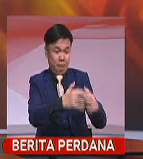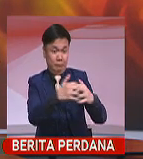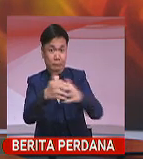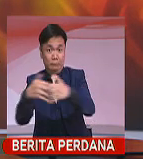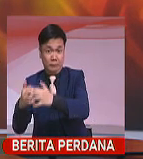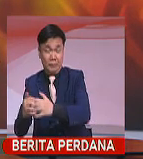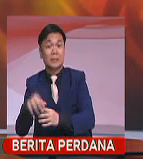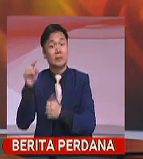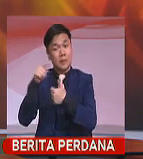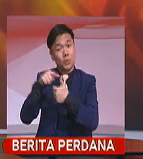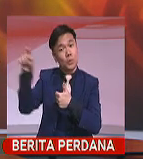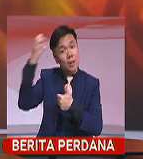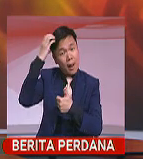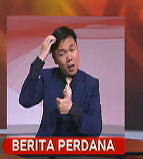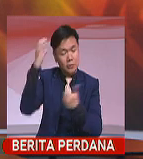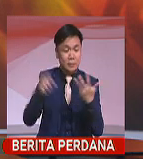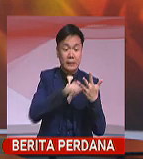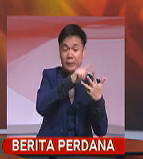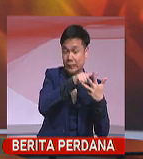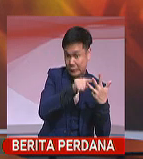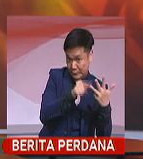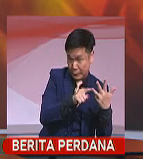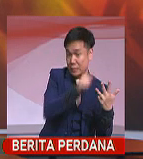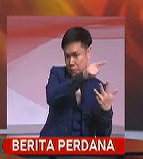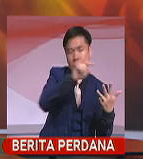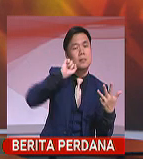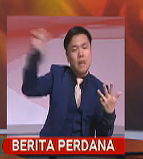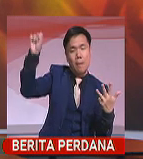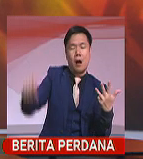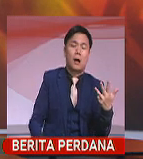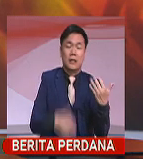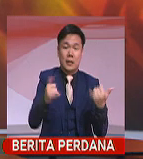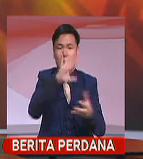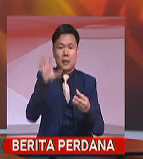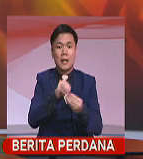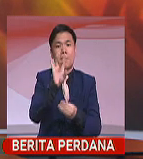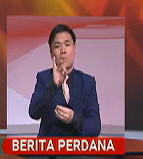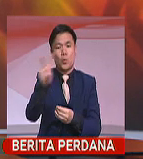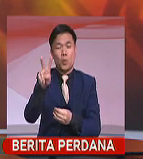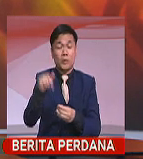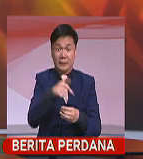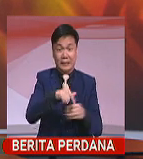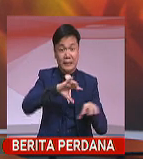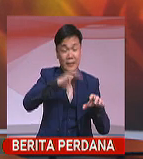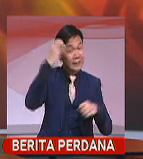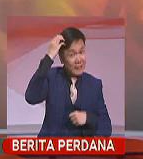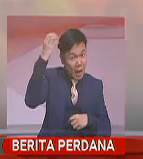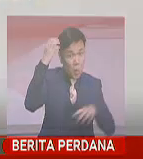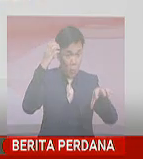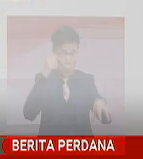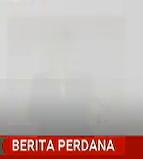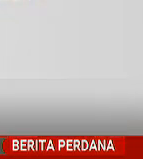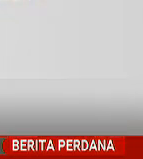satu Cluster di Selangor janji gadis Abah dengan 82cx positif Cluster di Selangor dikenal pasti